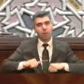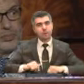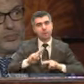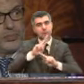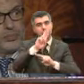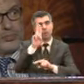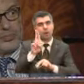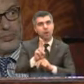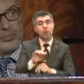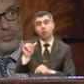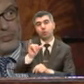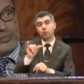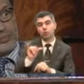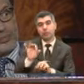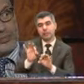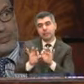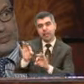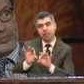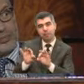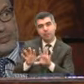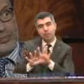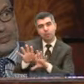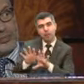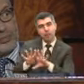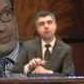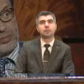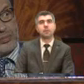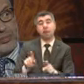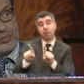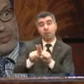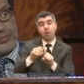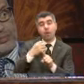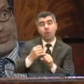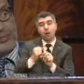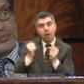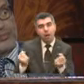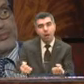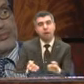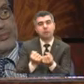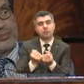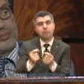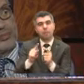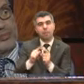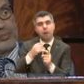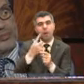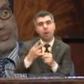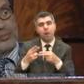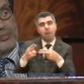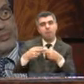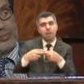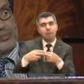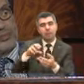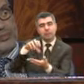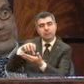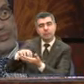عن التدابير والإجراءات التي تعتزمون اتخاذها بهدف الارتقاء بأوضاع مراكز تسجيل السيارات بمختلف